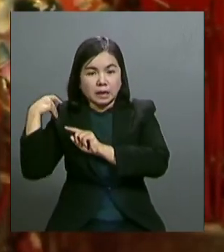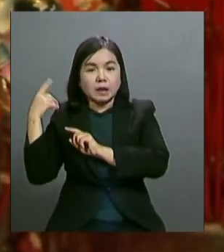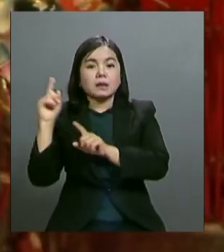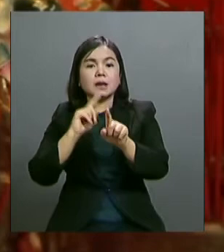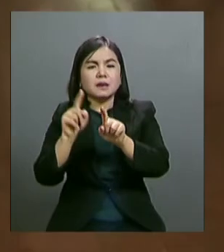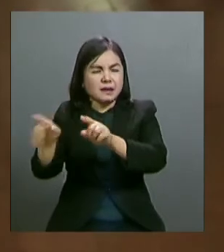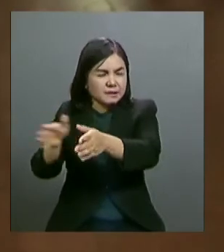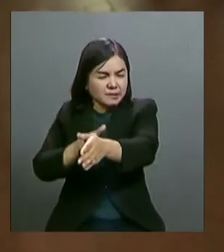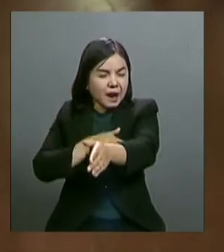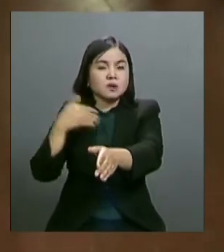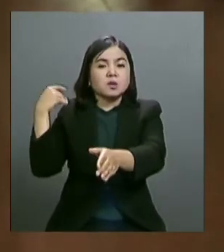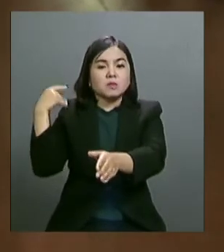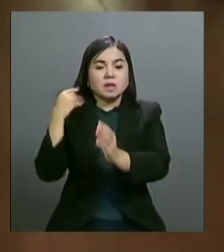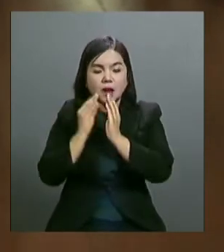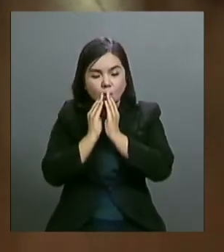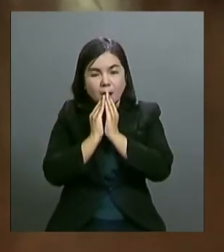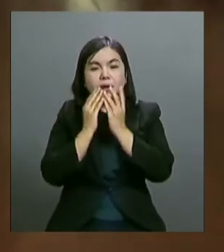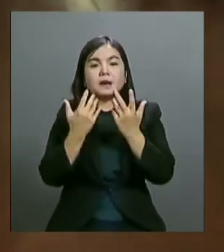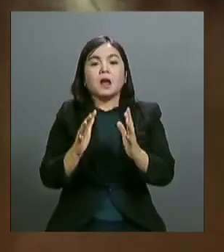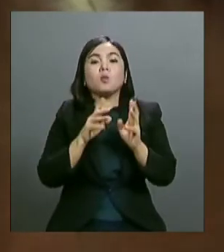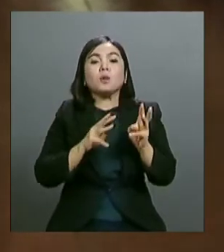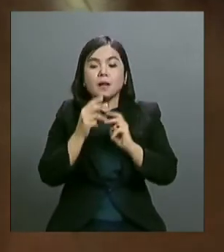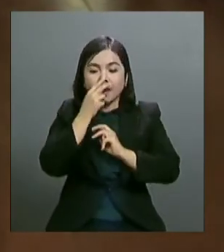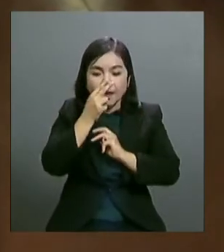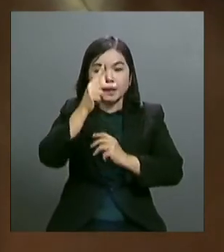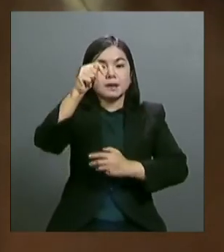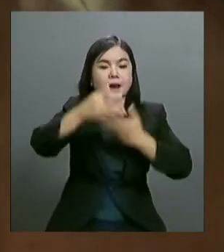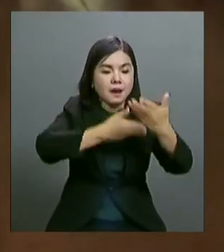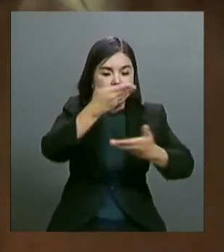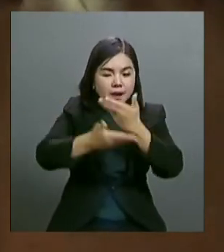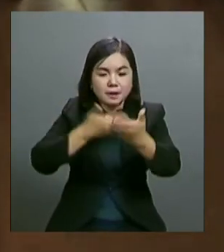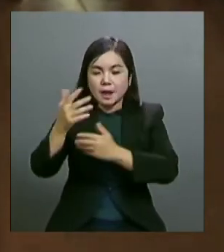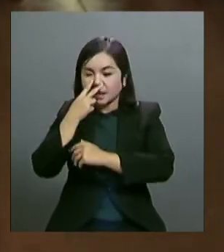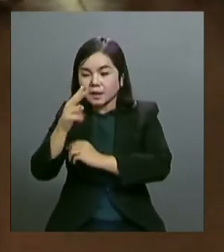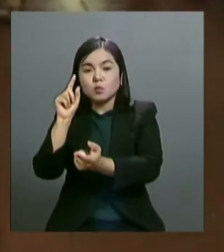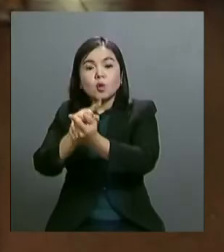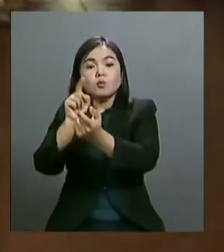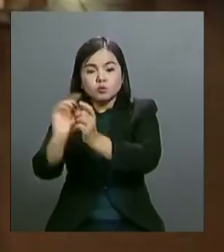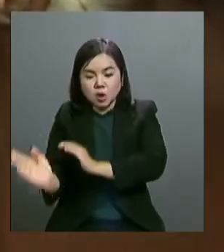งขณะเดียวกันก็สามารถเห็นตามท้องตลาดได้ในทุกๆเช้า